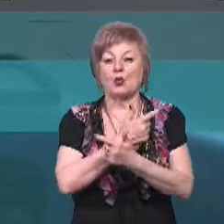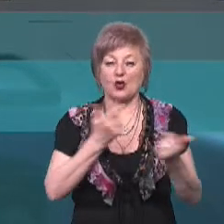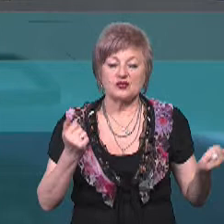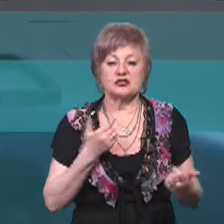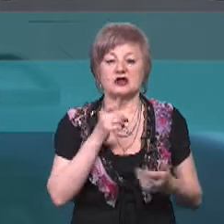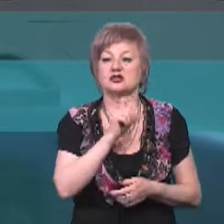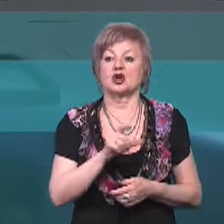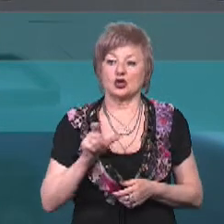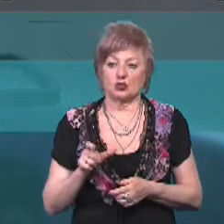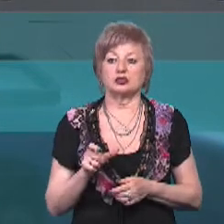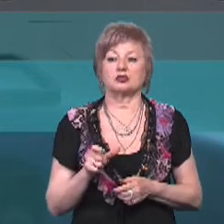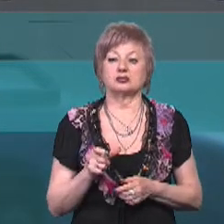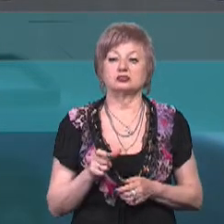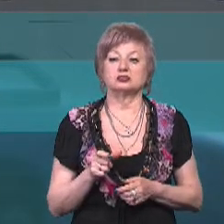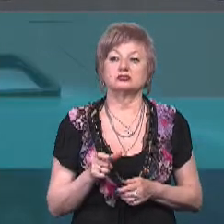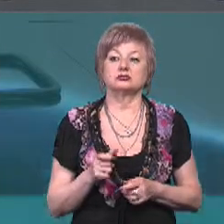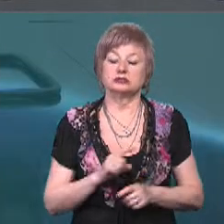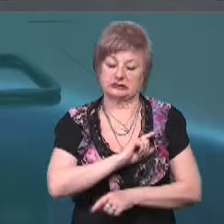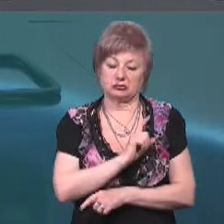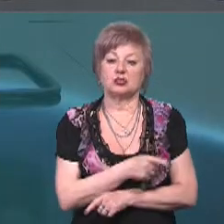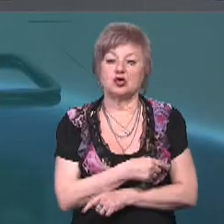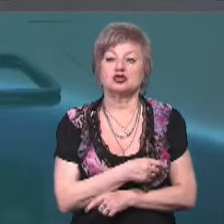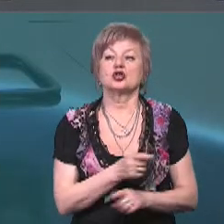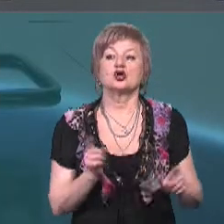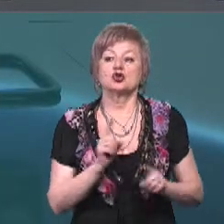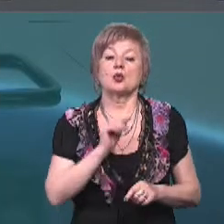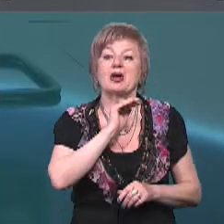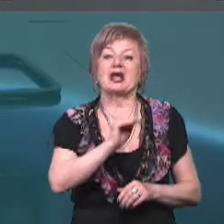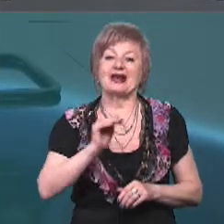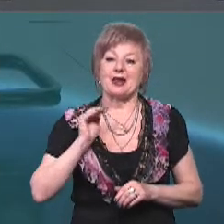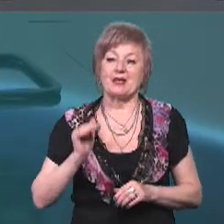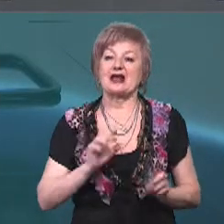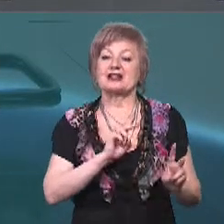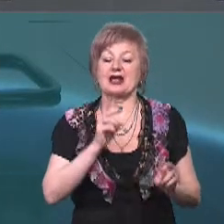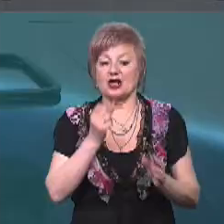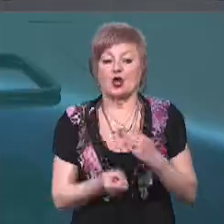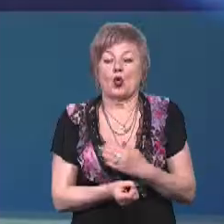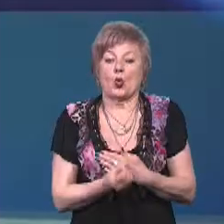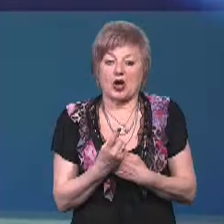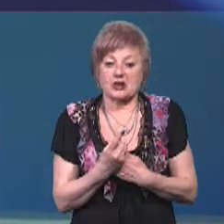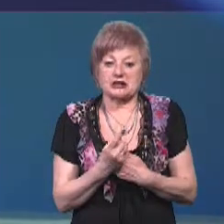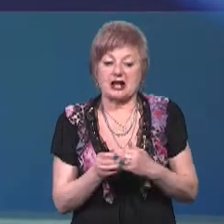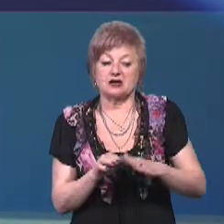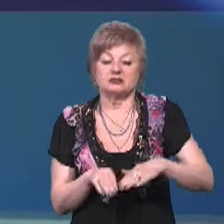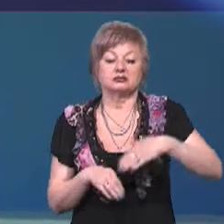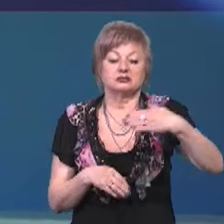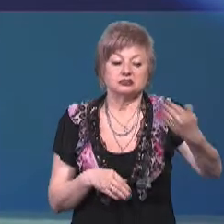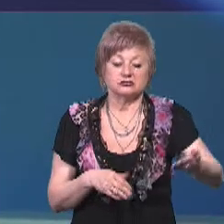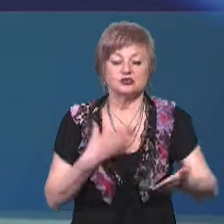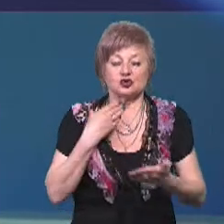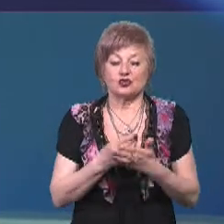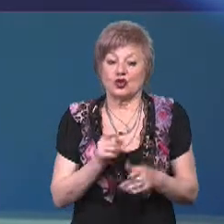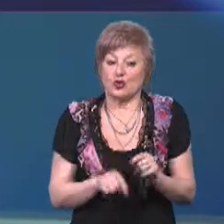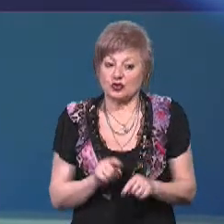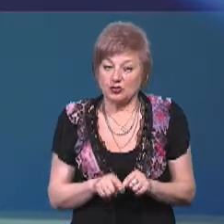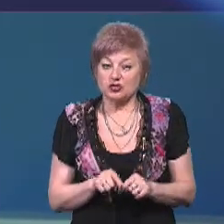позицію достатньо міцно з тим, щоб хлопці, які опинилися поза межами своєї батьківщини,